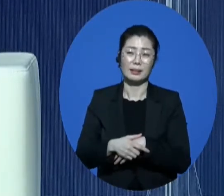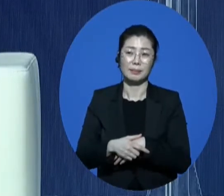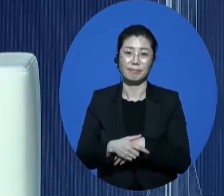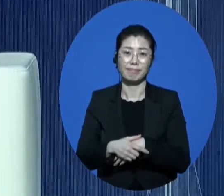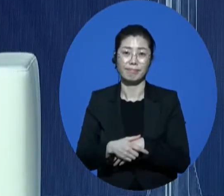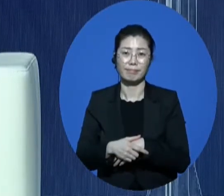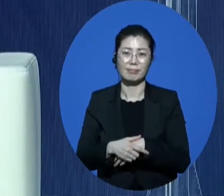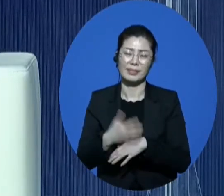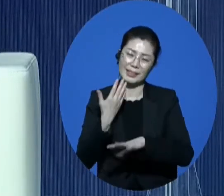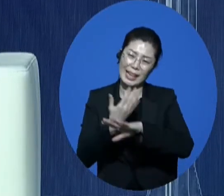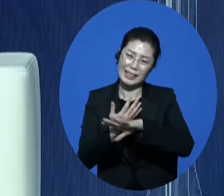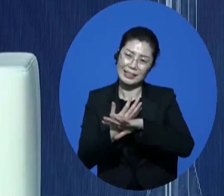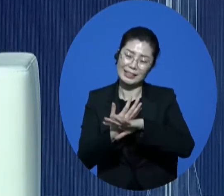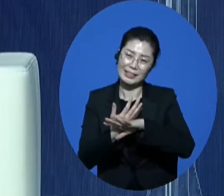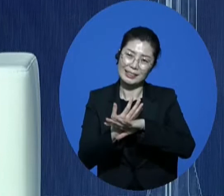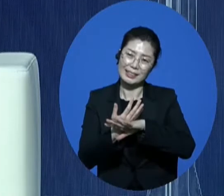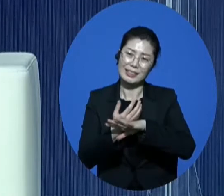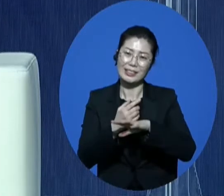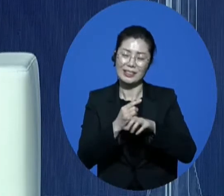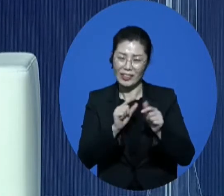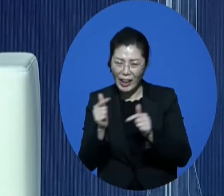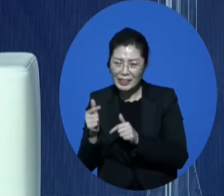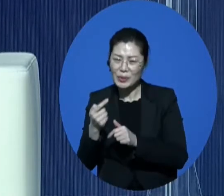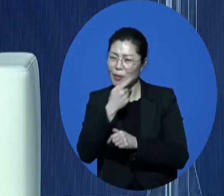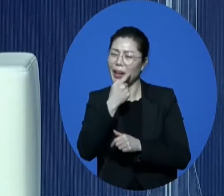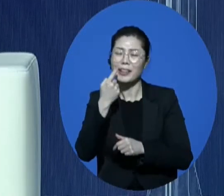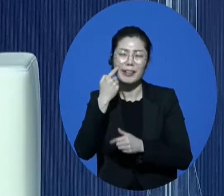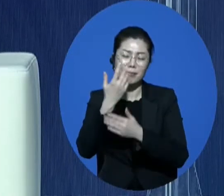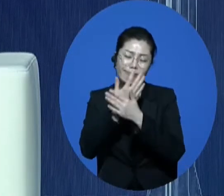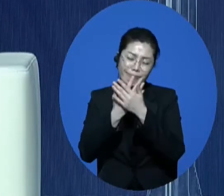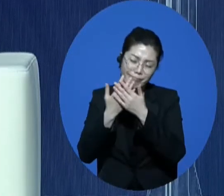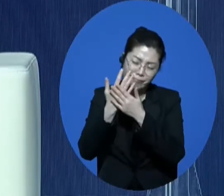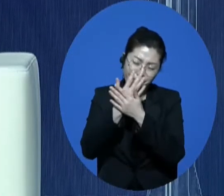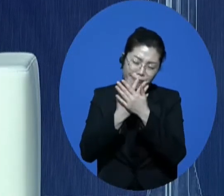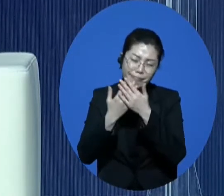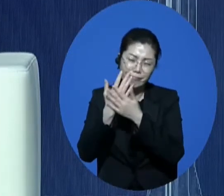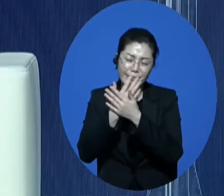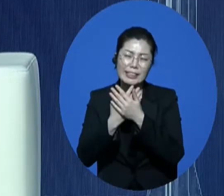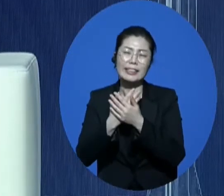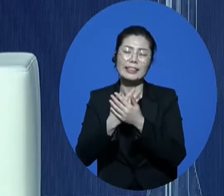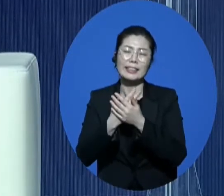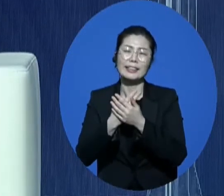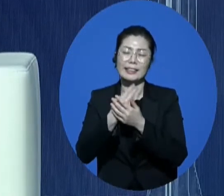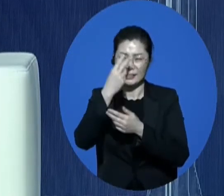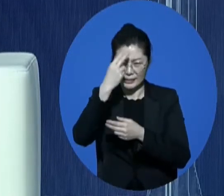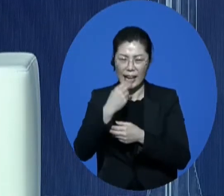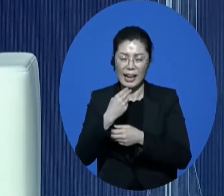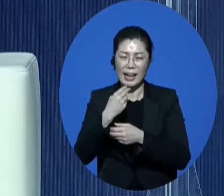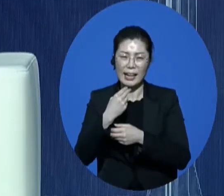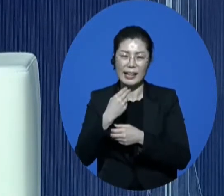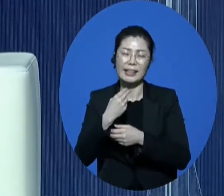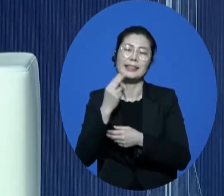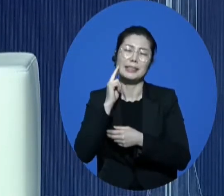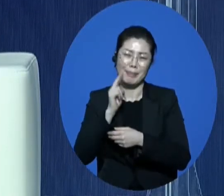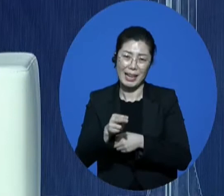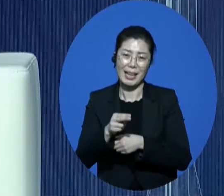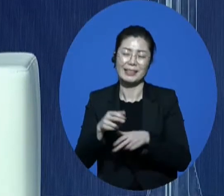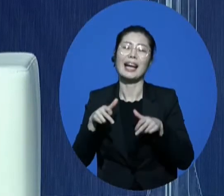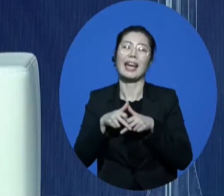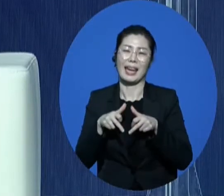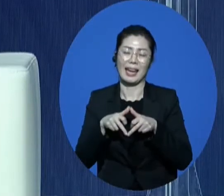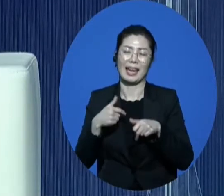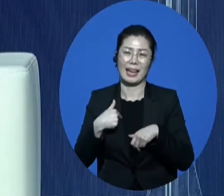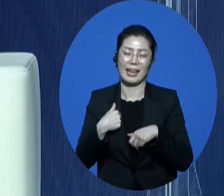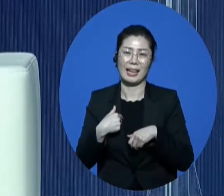시각적으로는 저는 다른 것들을 굉장히 확인하기 어려운 시각장애가 심한 장애 당사자이고요.